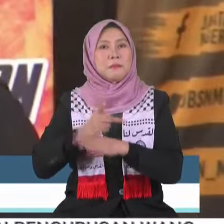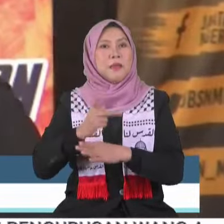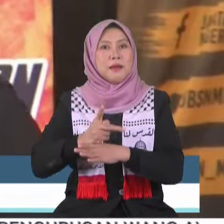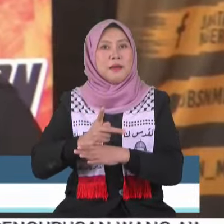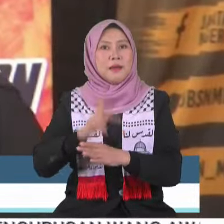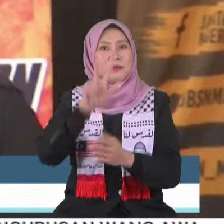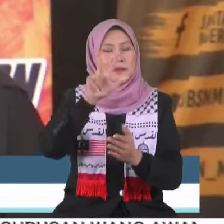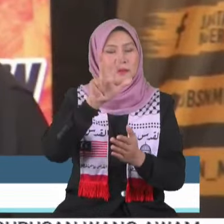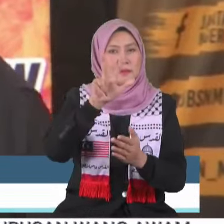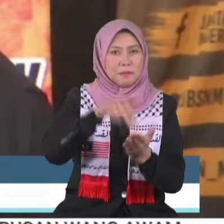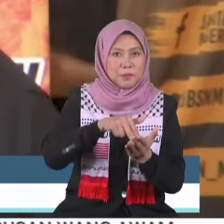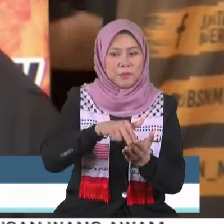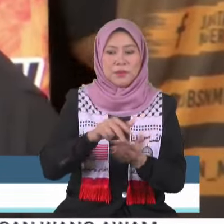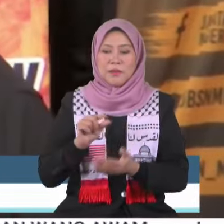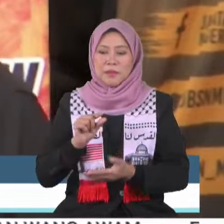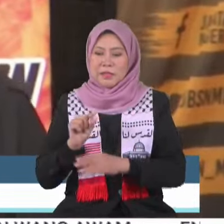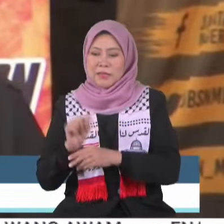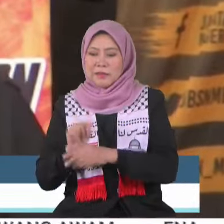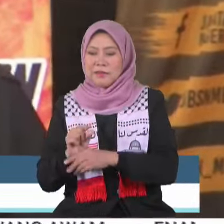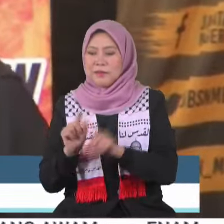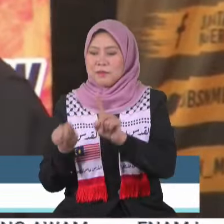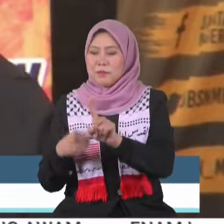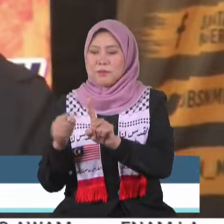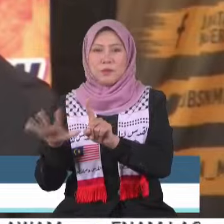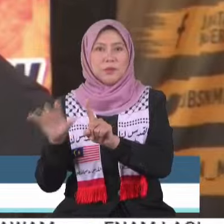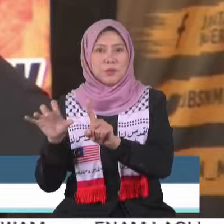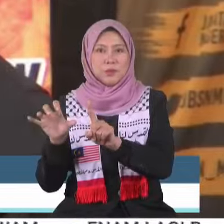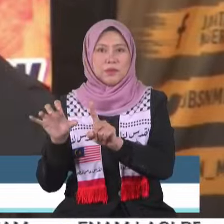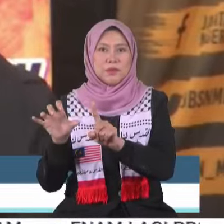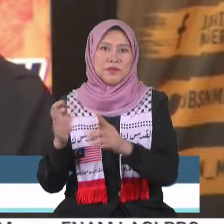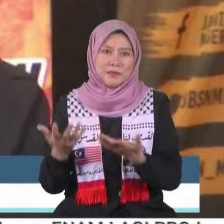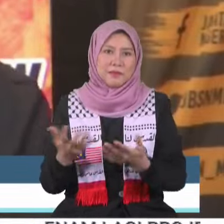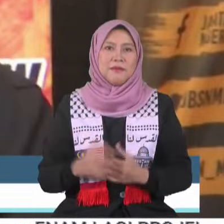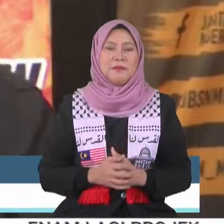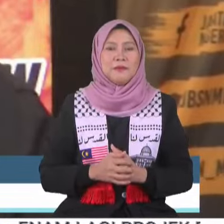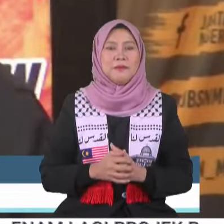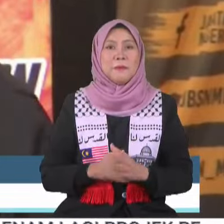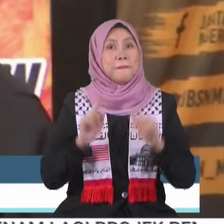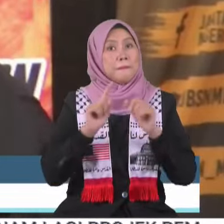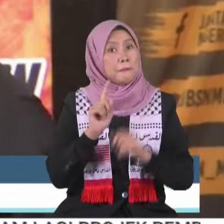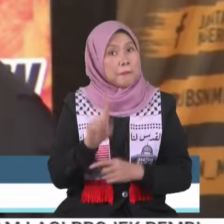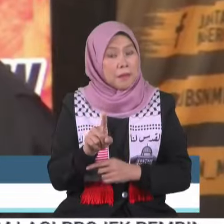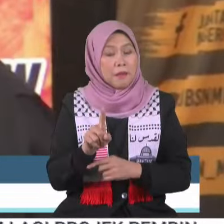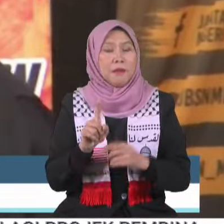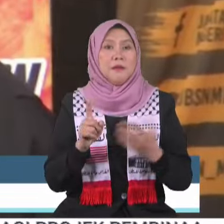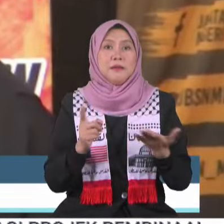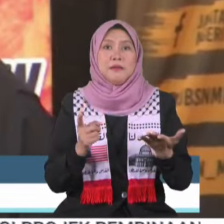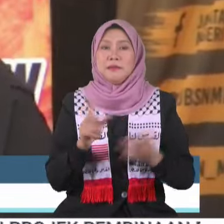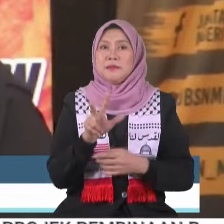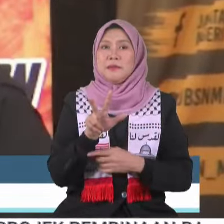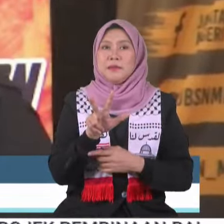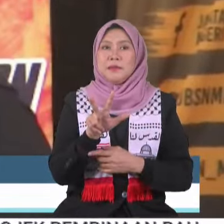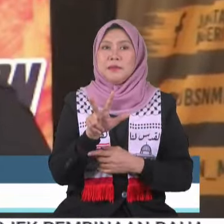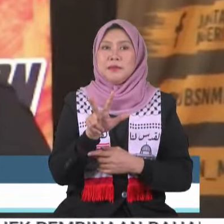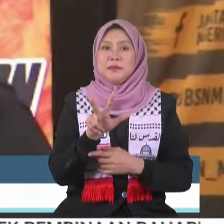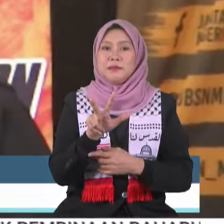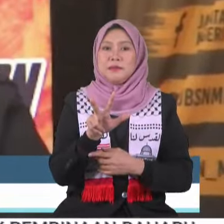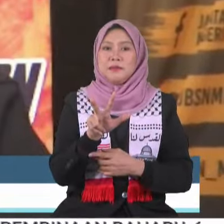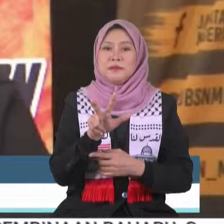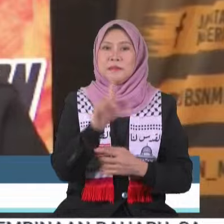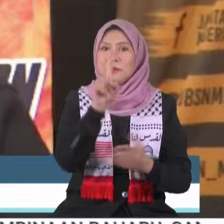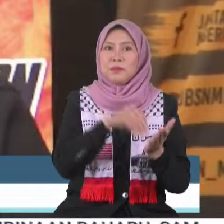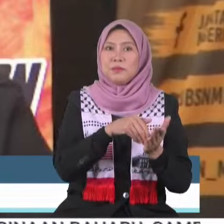perak tiga, gangsa RM1,500. Bermakna dia setengah. Lima, tiga, RM1,500.